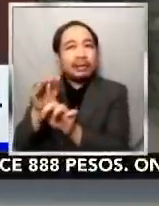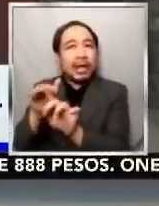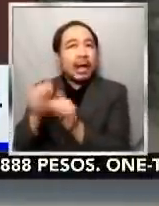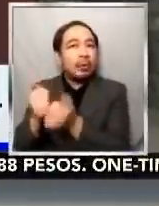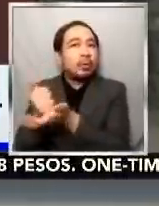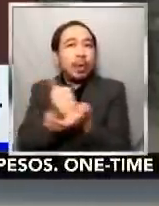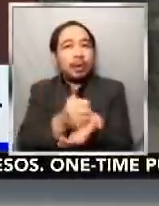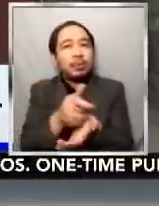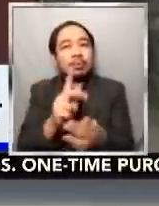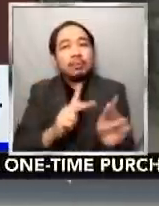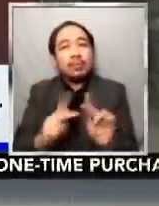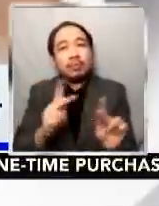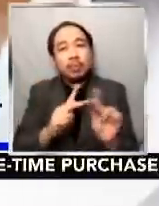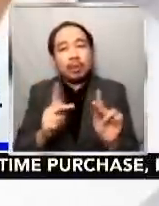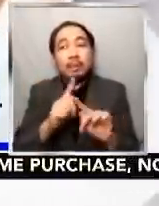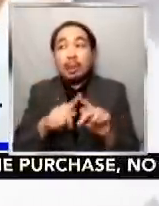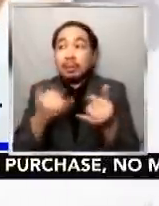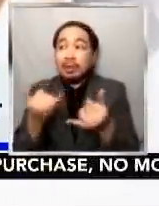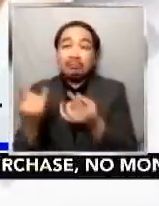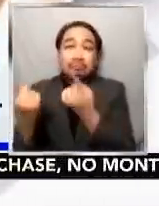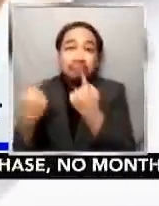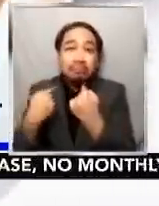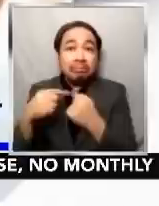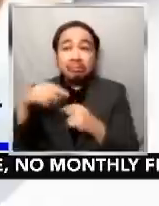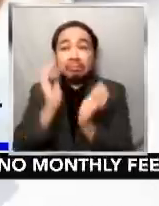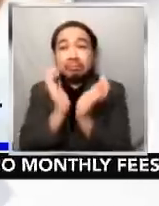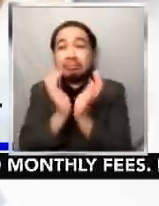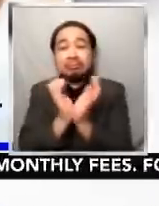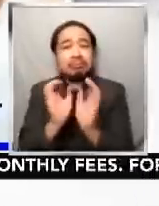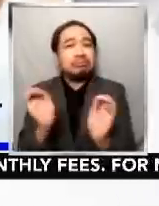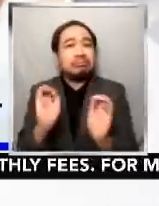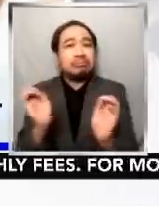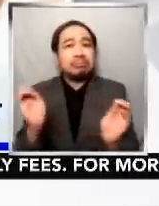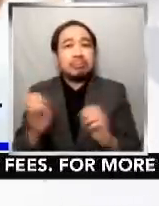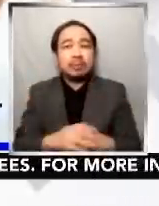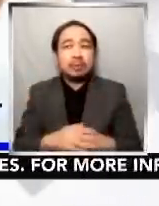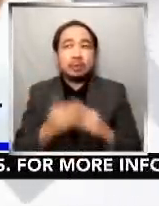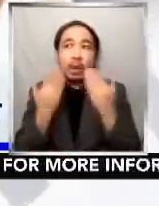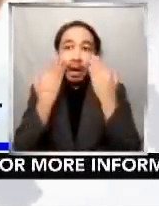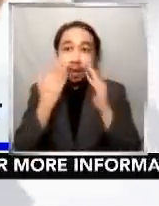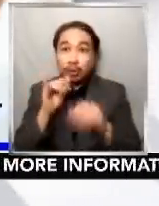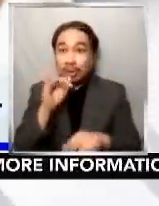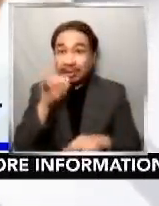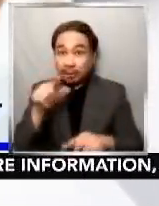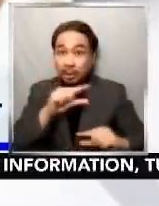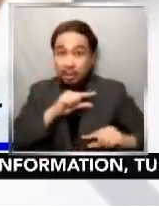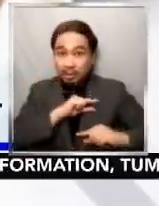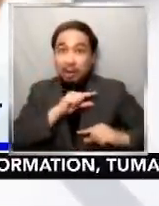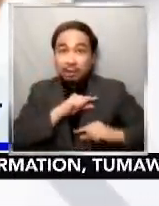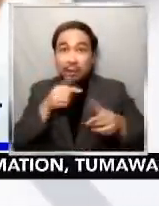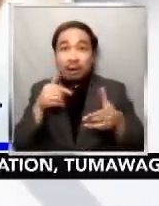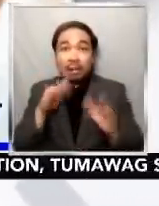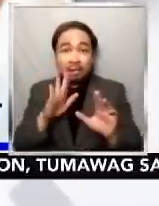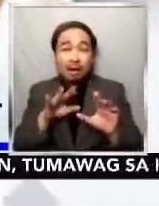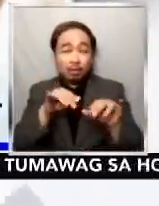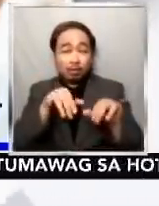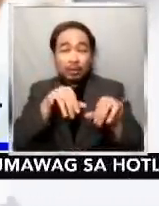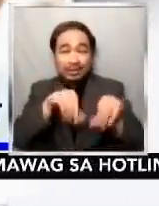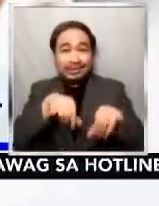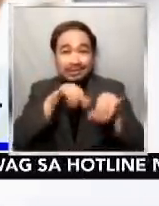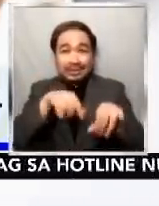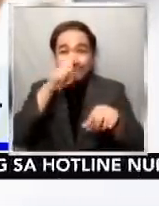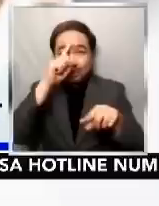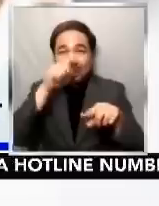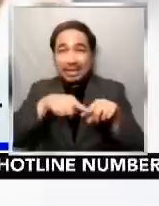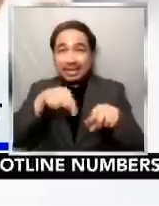pahayag ang DSWD. I did not know na inaccommodate ng security yon na papahintayin sila doon. But as a matter of rule, hindi